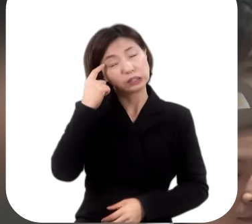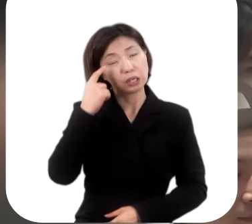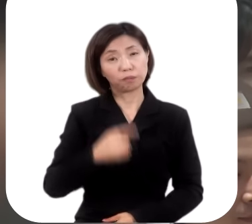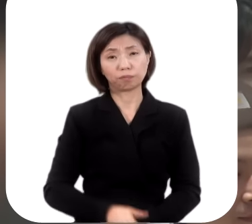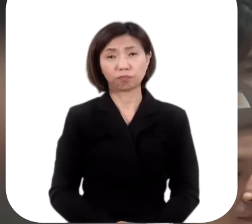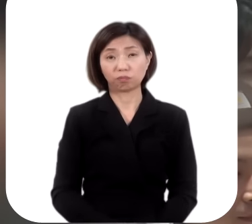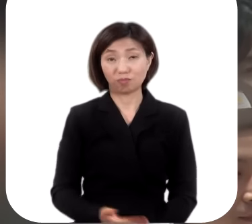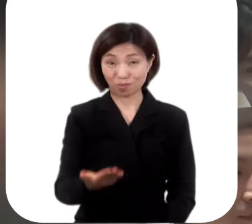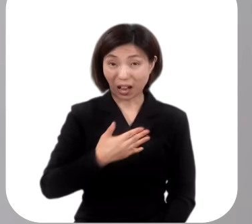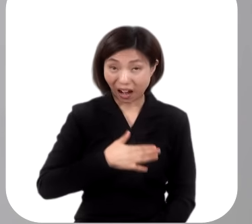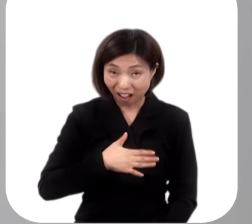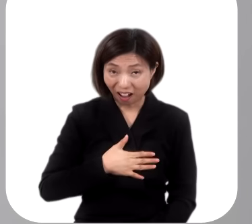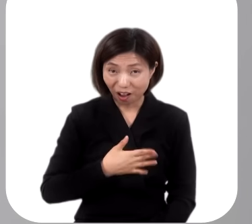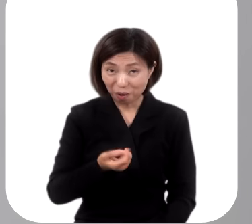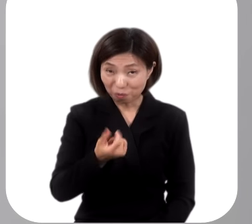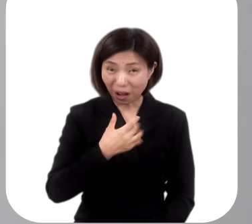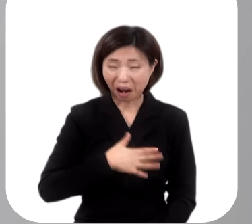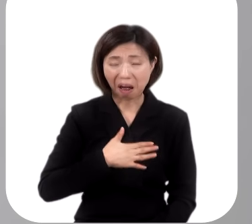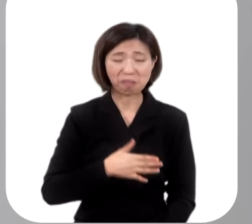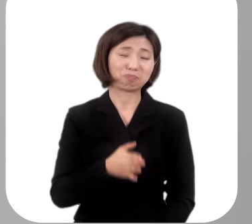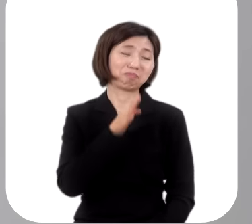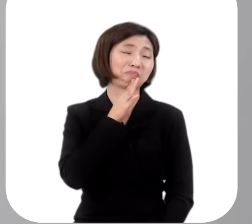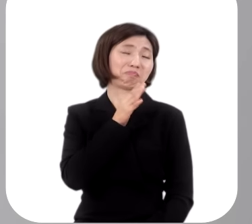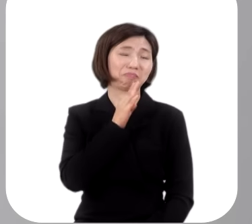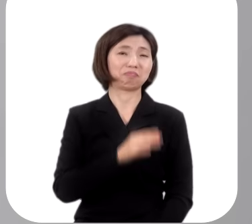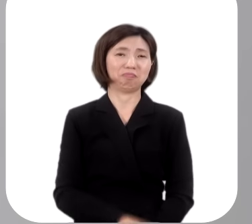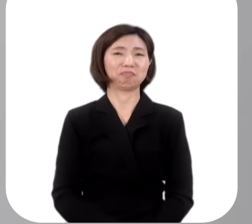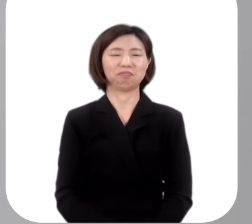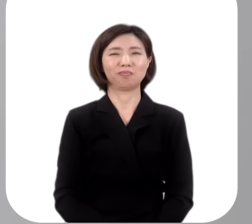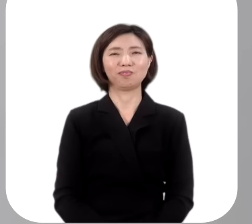듭니다. 좀 알기는 하네.